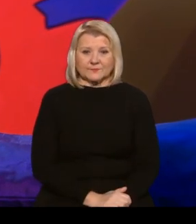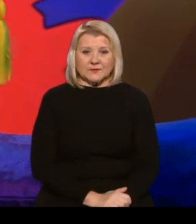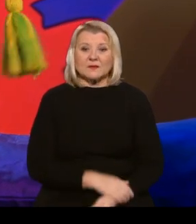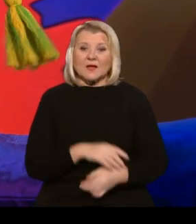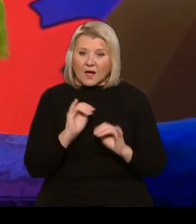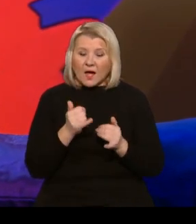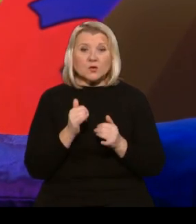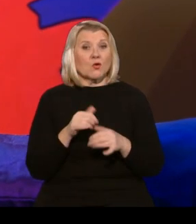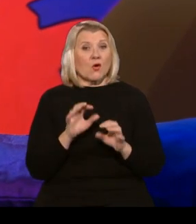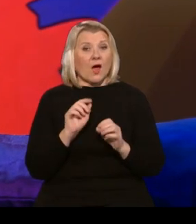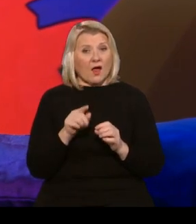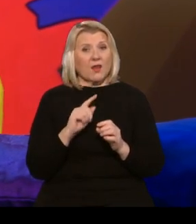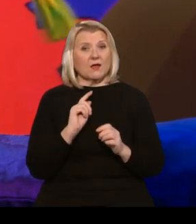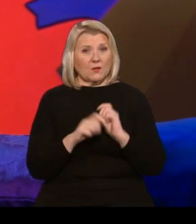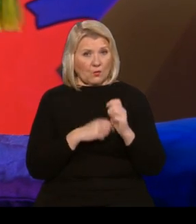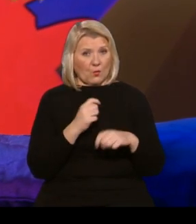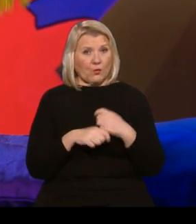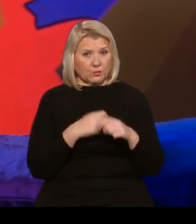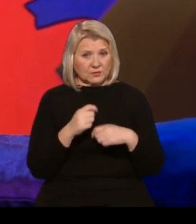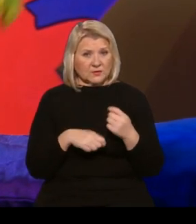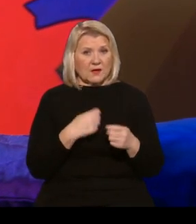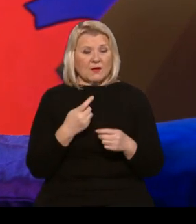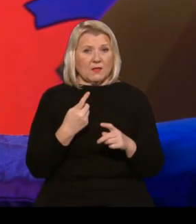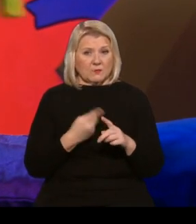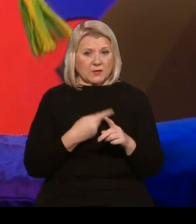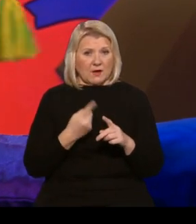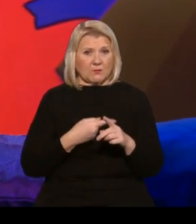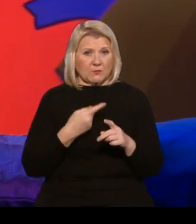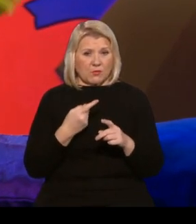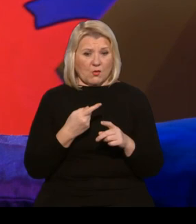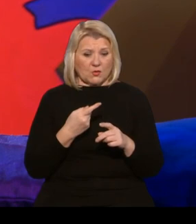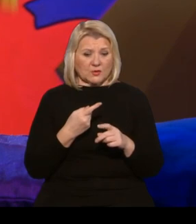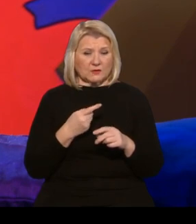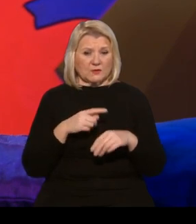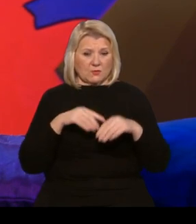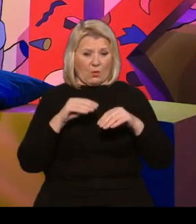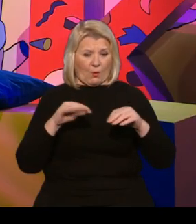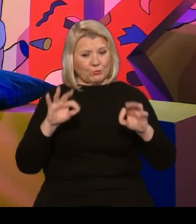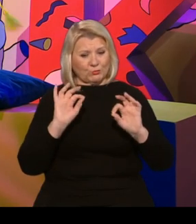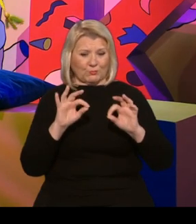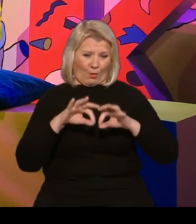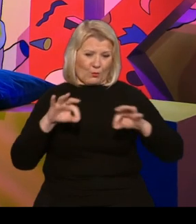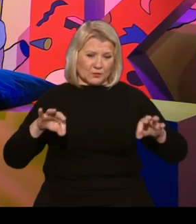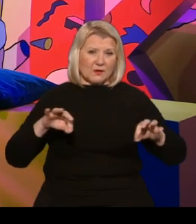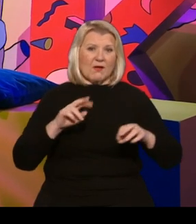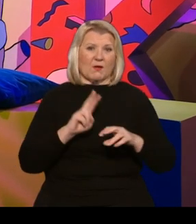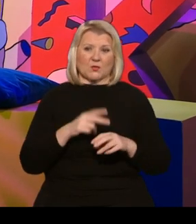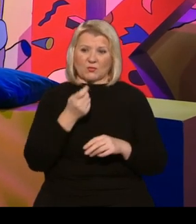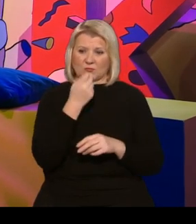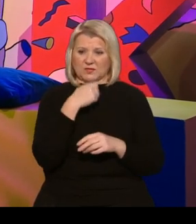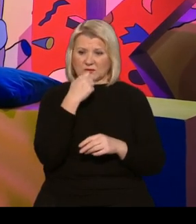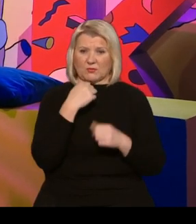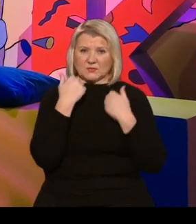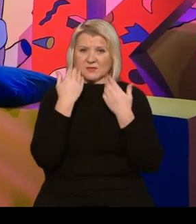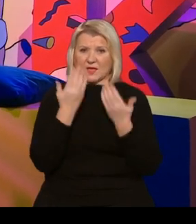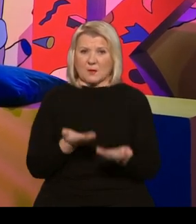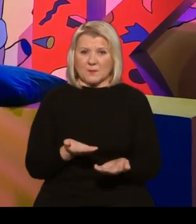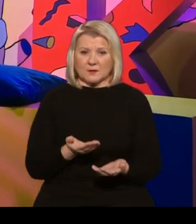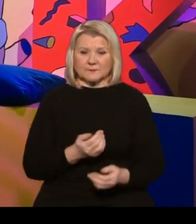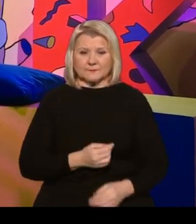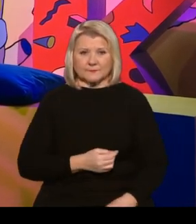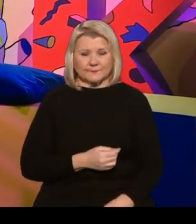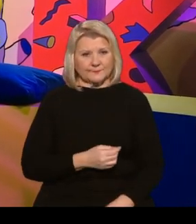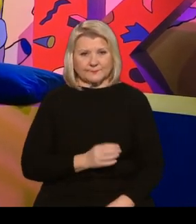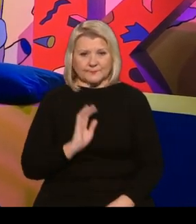když si udělal ten chudý loutky z brambor, tak potom přece neměl co jíst. Ale ba ne, přeci ten